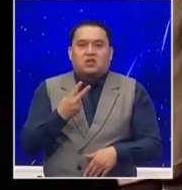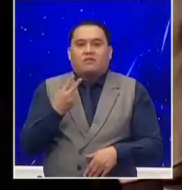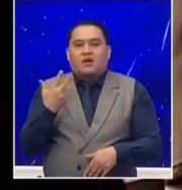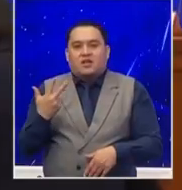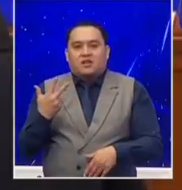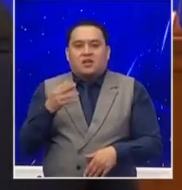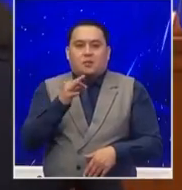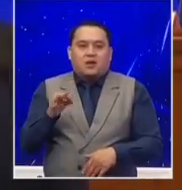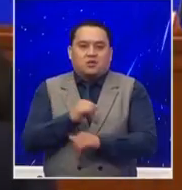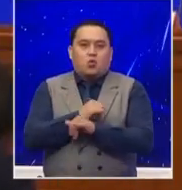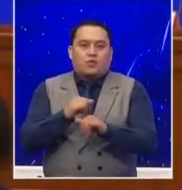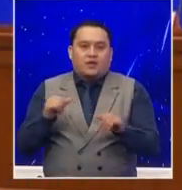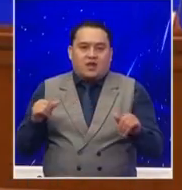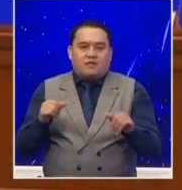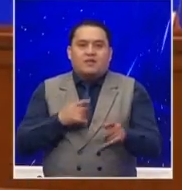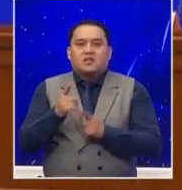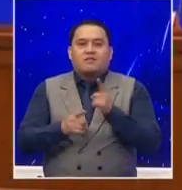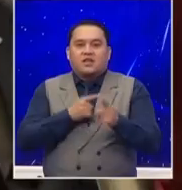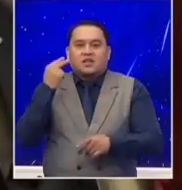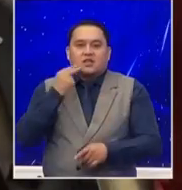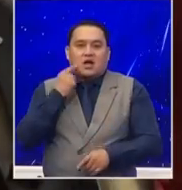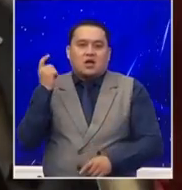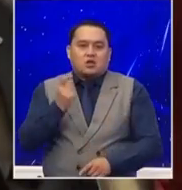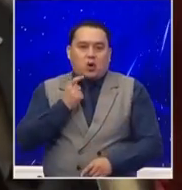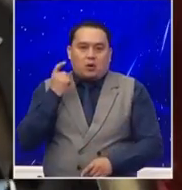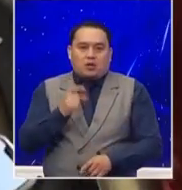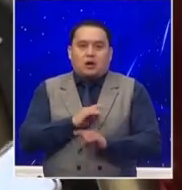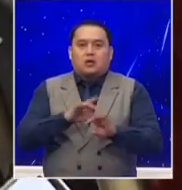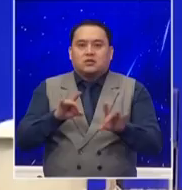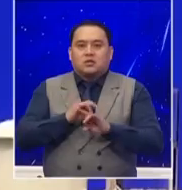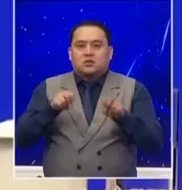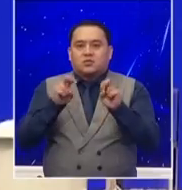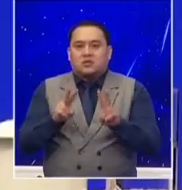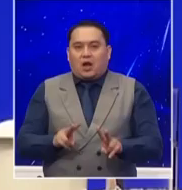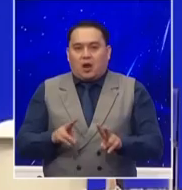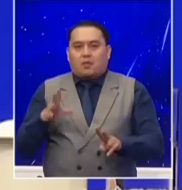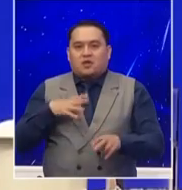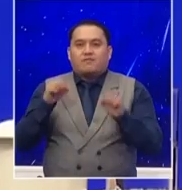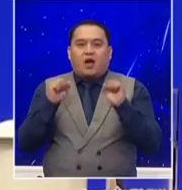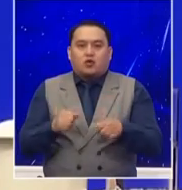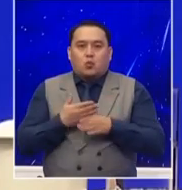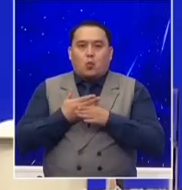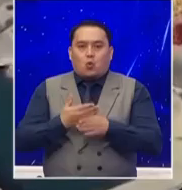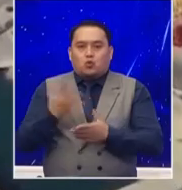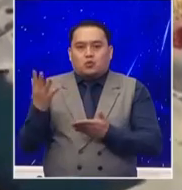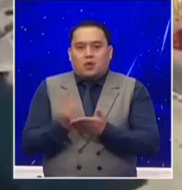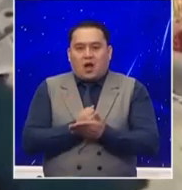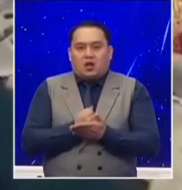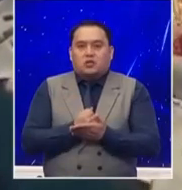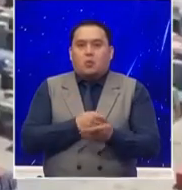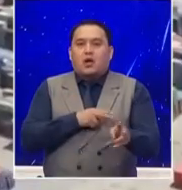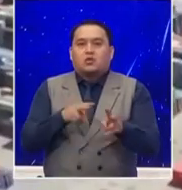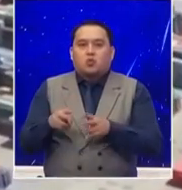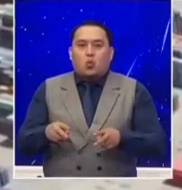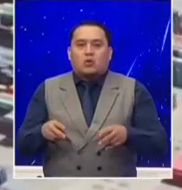увеличился на 2,3%. Восстановление китайской экономики, подчеркивают эксперты, стало бы возможно благодаря успешному взятию под